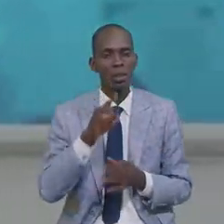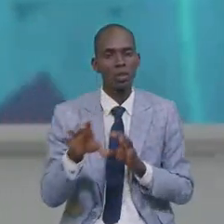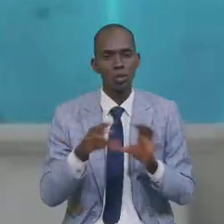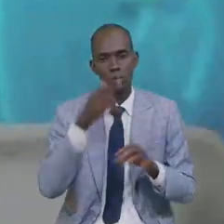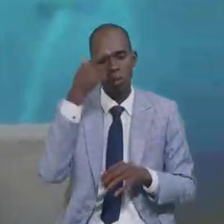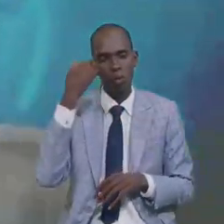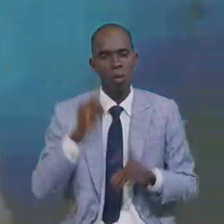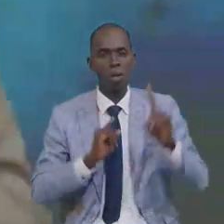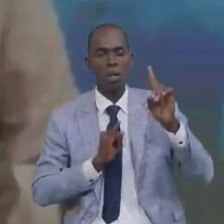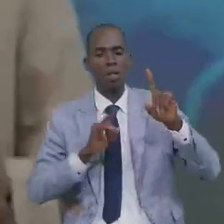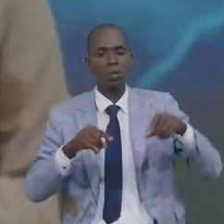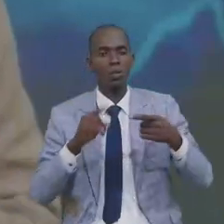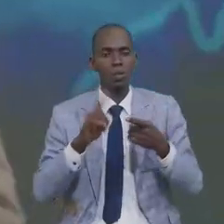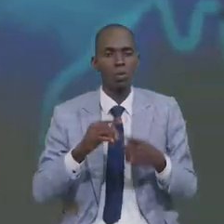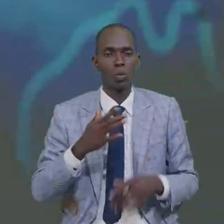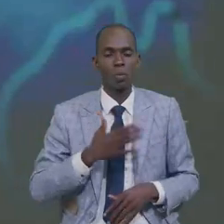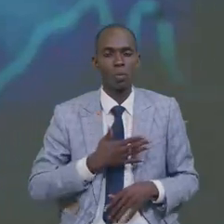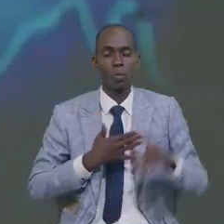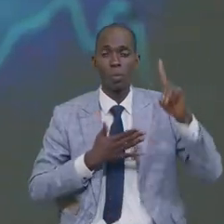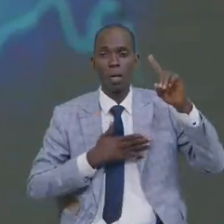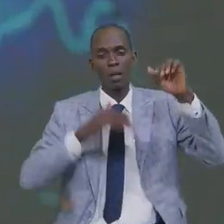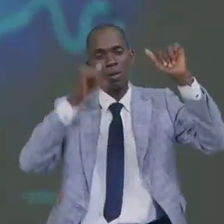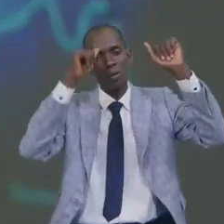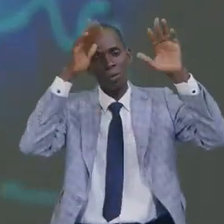œuvres parce que je m'en vais au Père. Verset 13.